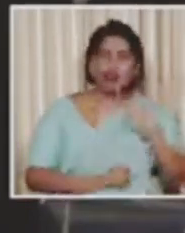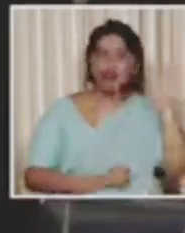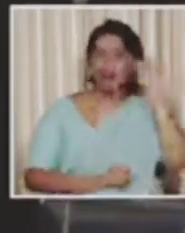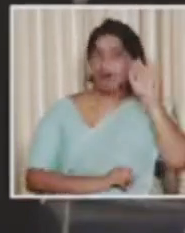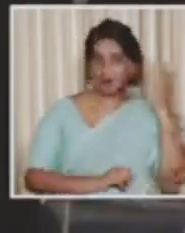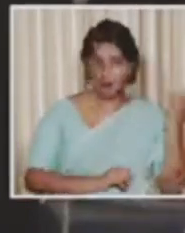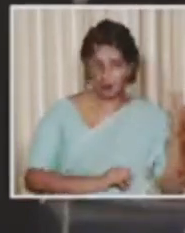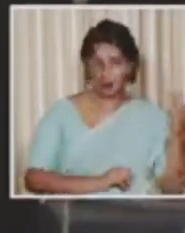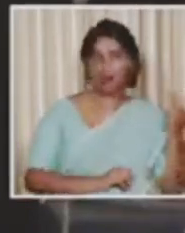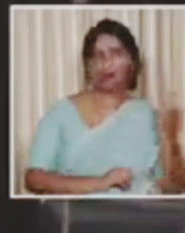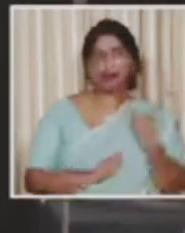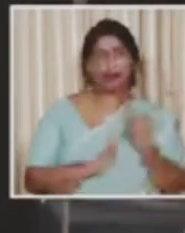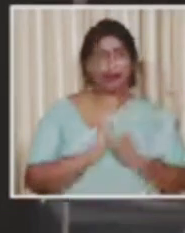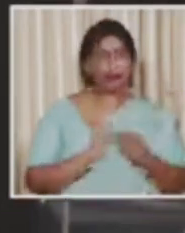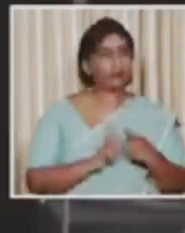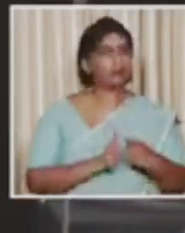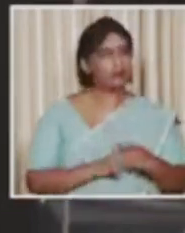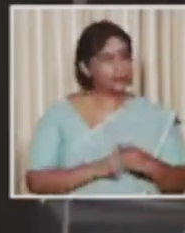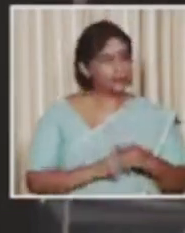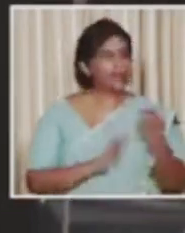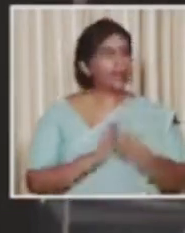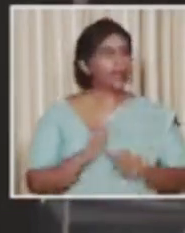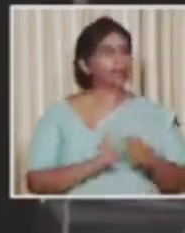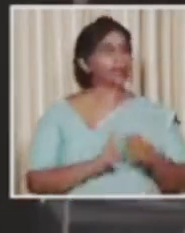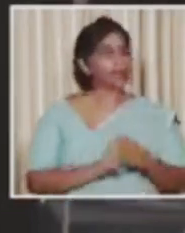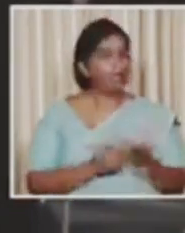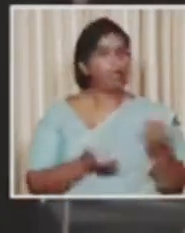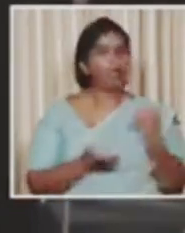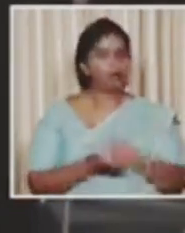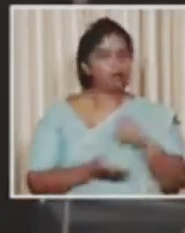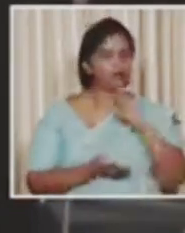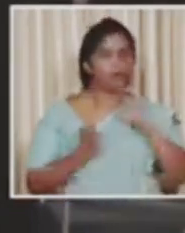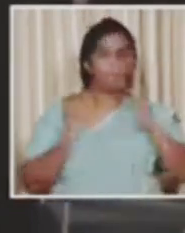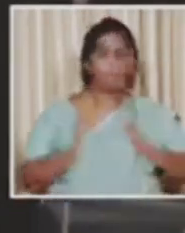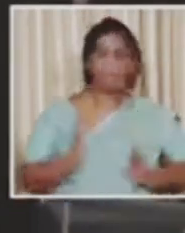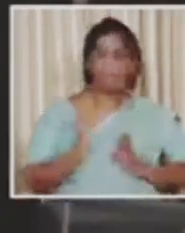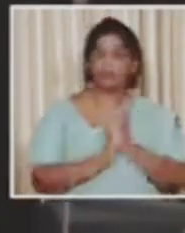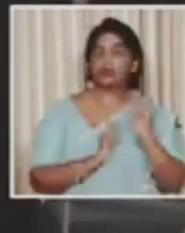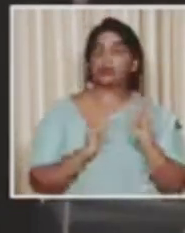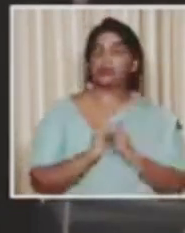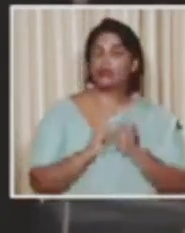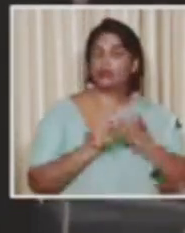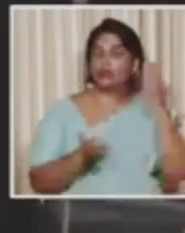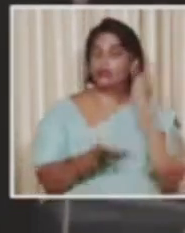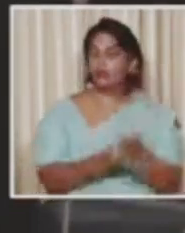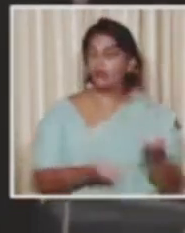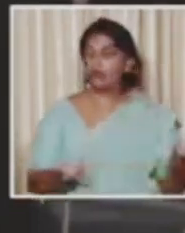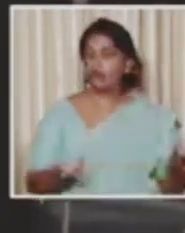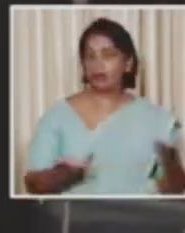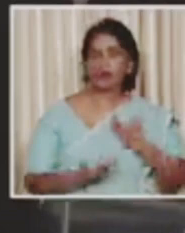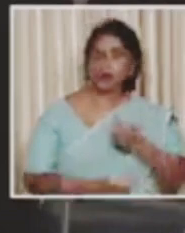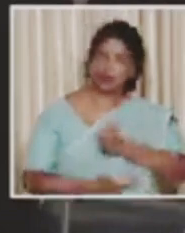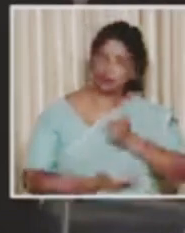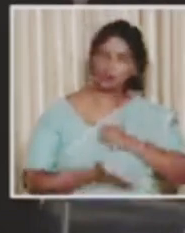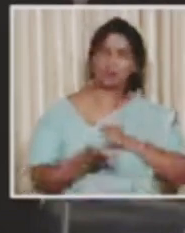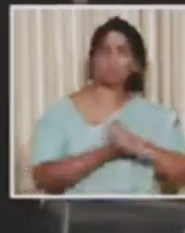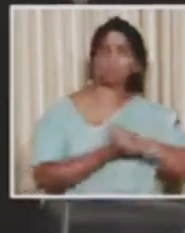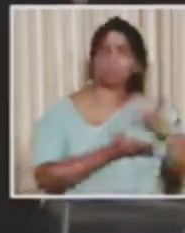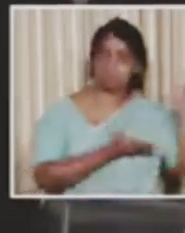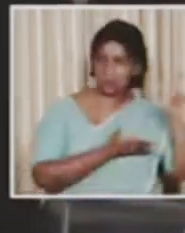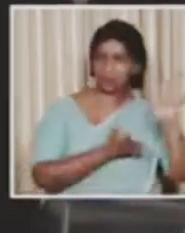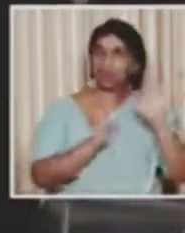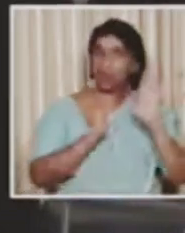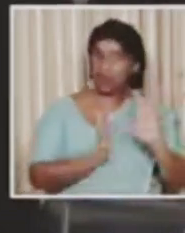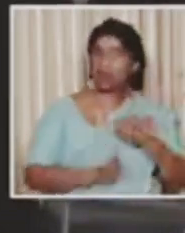නැහැ. අපි නීති තද කරනවා, කොච්චර නීති තද කරත් ආයි කියනවා මානව හිමිකම් ප්‍රශ්න එනවා කොහොමද නවත්තන්නේ, අපේ කැමැත්තට අපි යන්නේ. හැබැයි